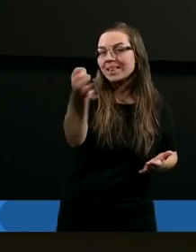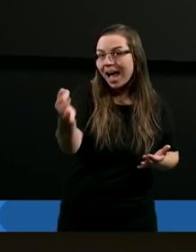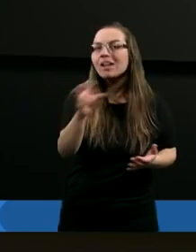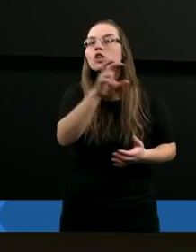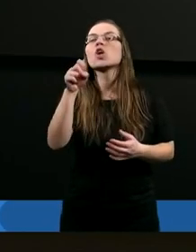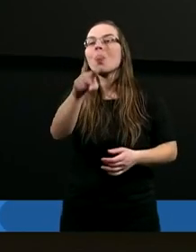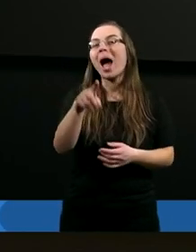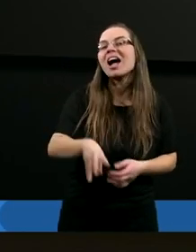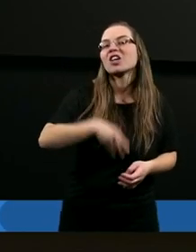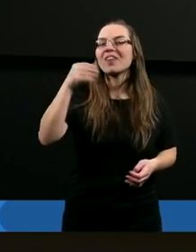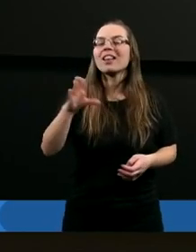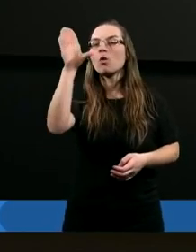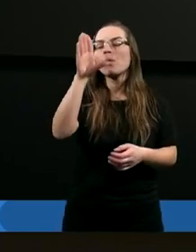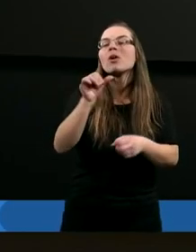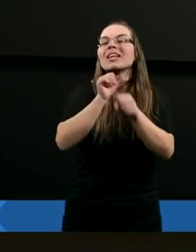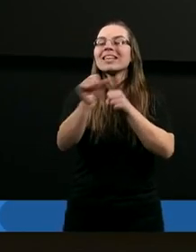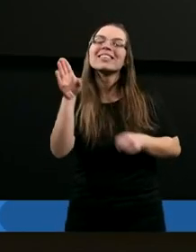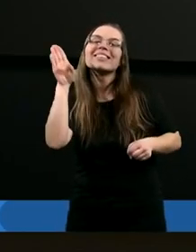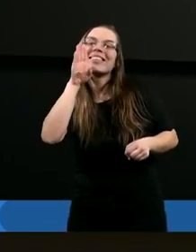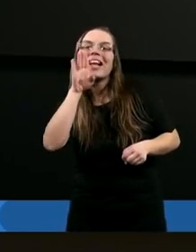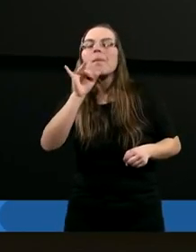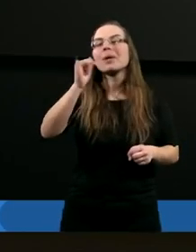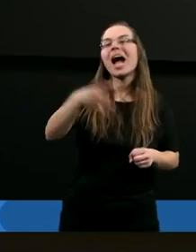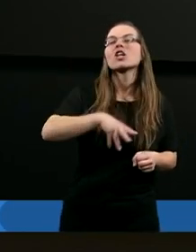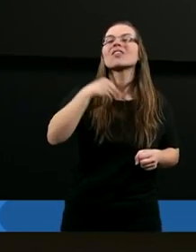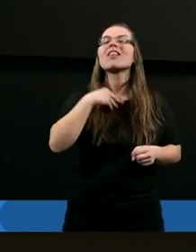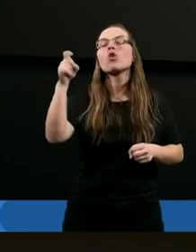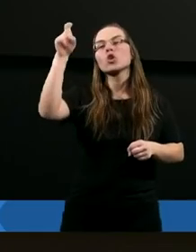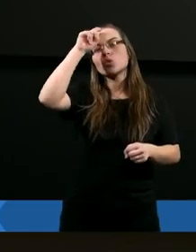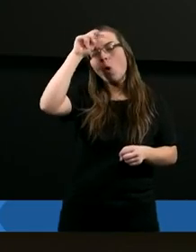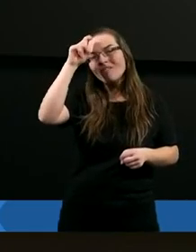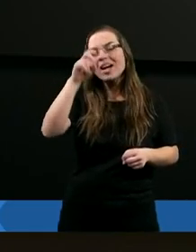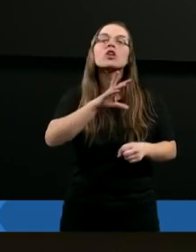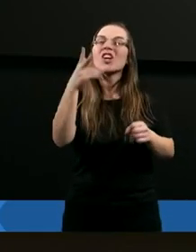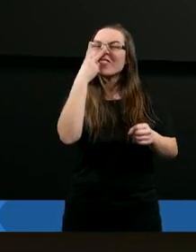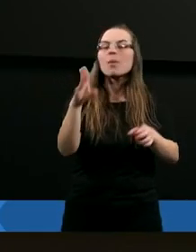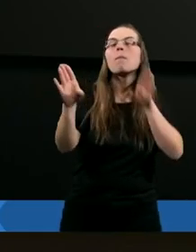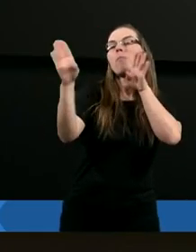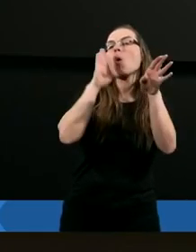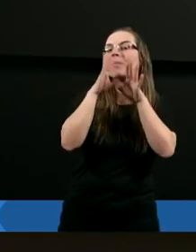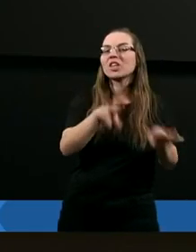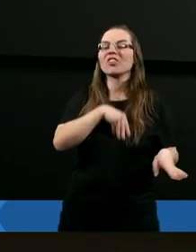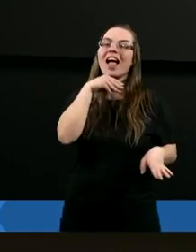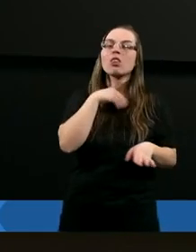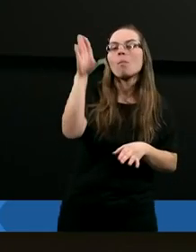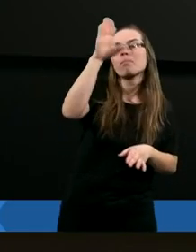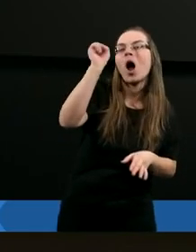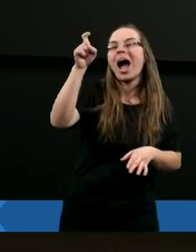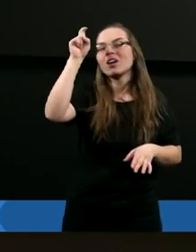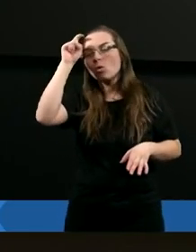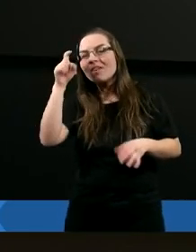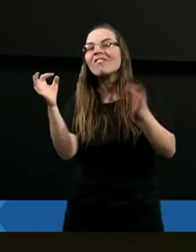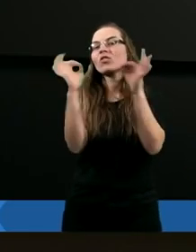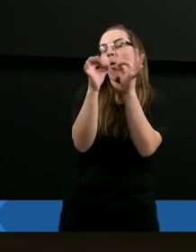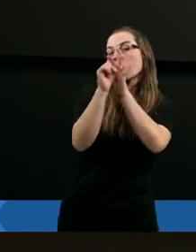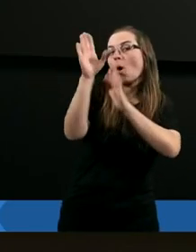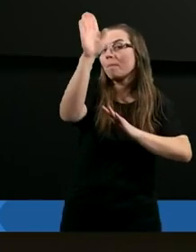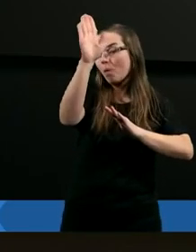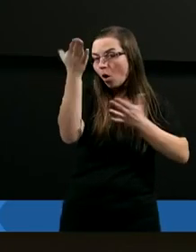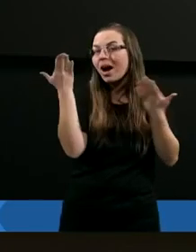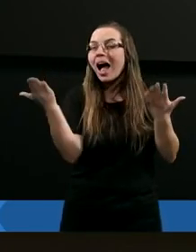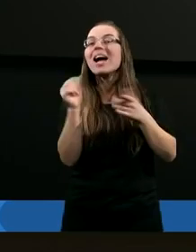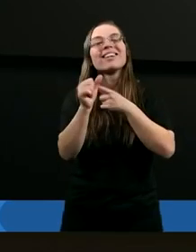świętość Boga jest tożsama ze świętością człowieka? Czy widzimy jakieś podobieństwa, jakieś różnice? W stosunku do Boga